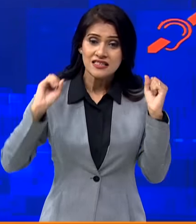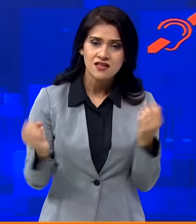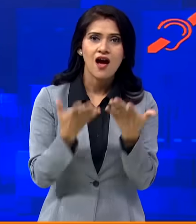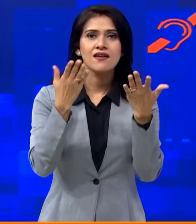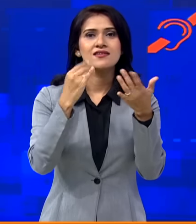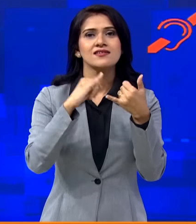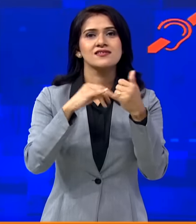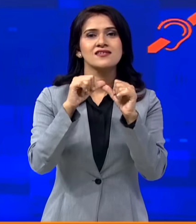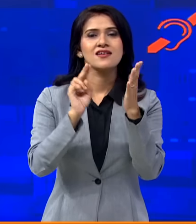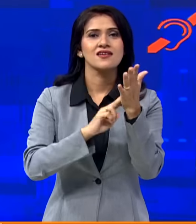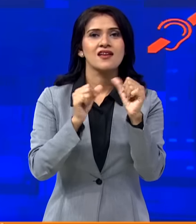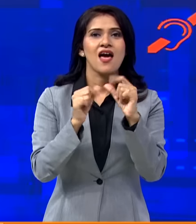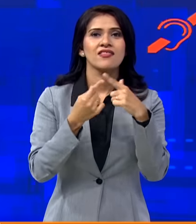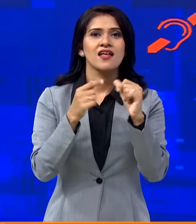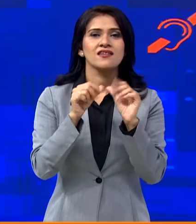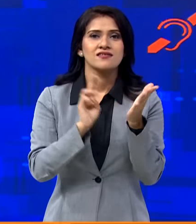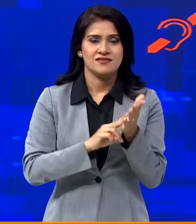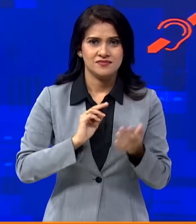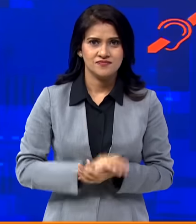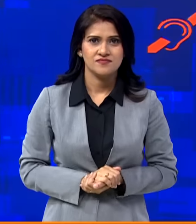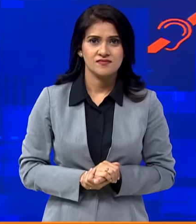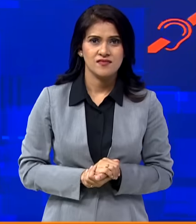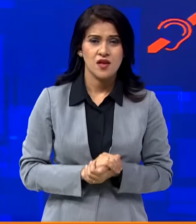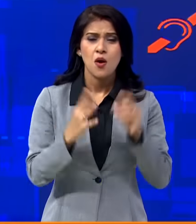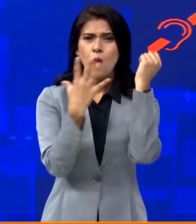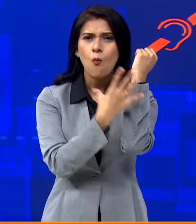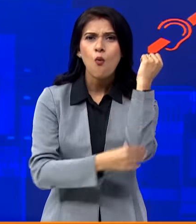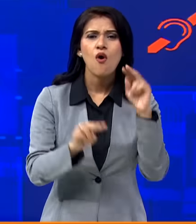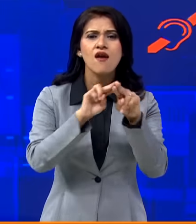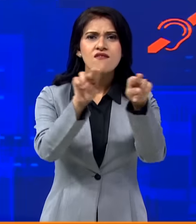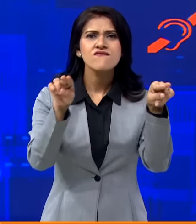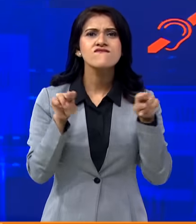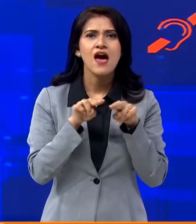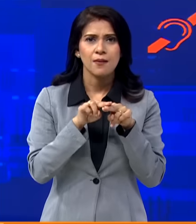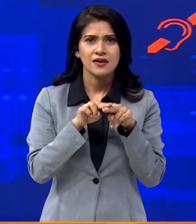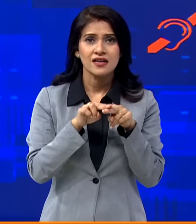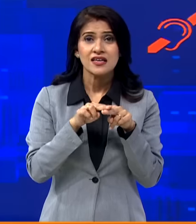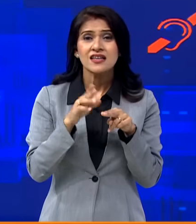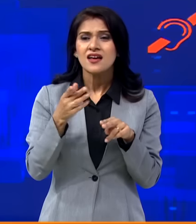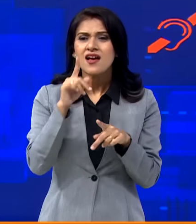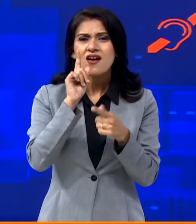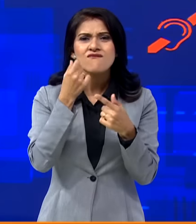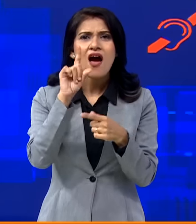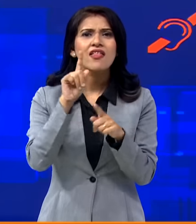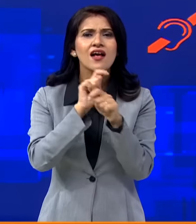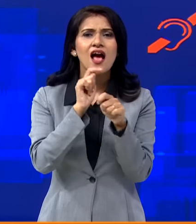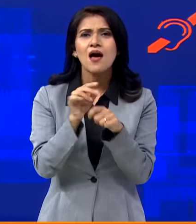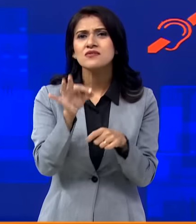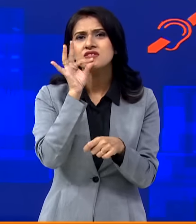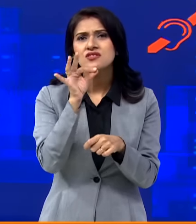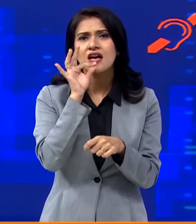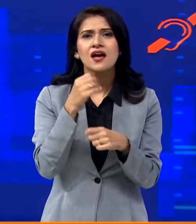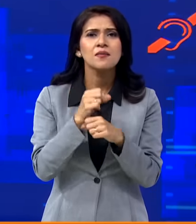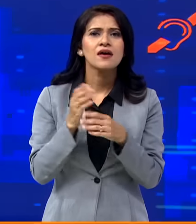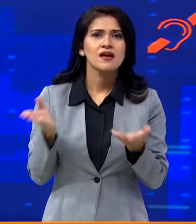है एक गरीब घर में पैदा हुआ व्यक्ति चाय वाले के घर में पैदा हुआ क्ति व्यक्ति